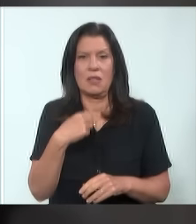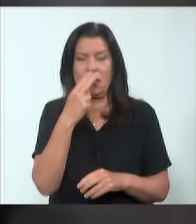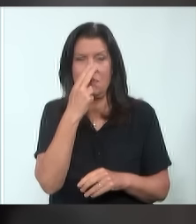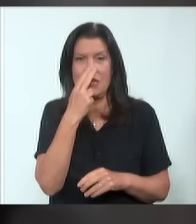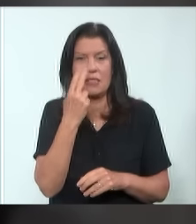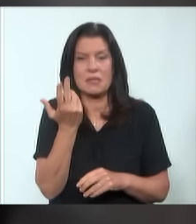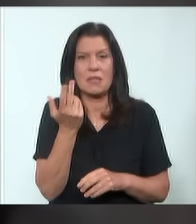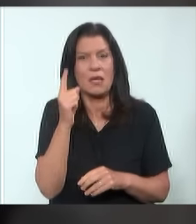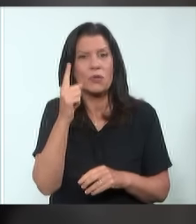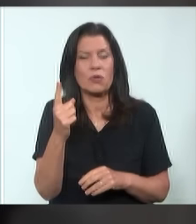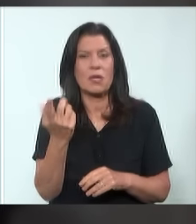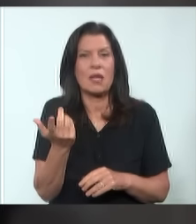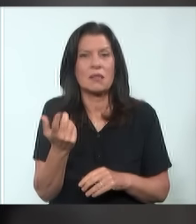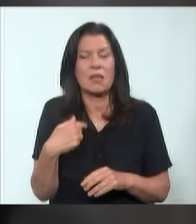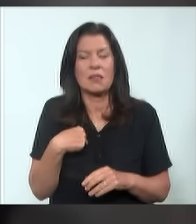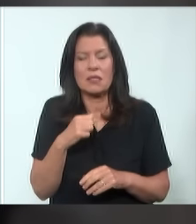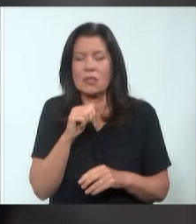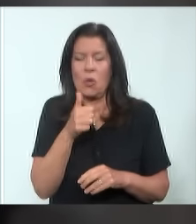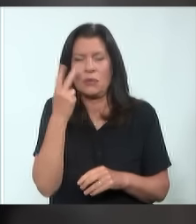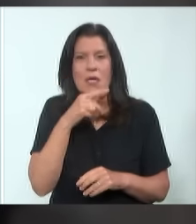לא להיות שם בהבנה הזו רוב הזמן.